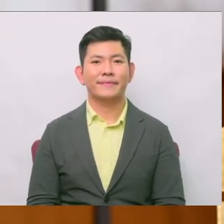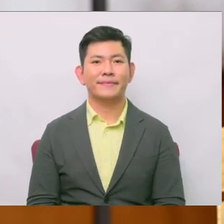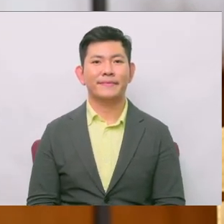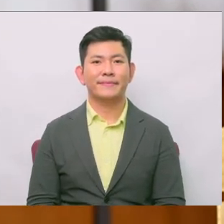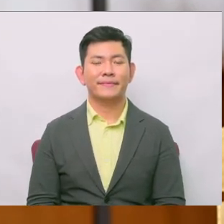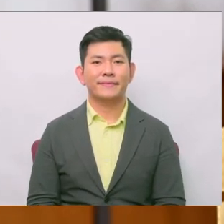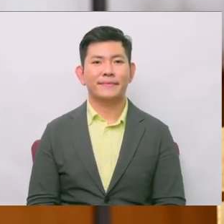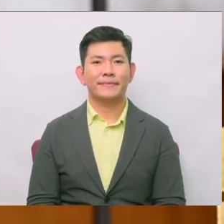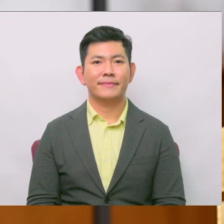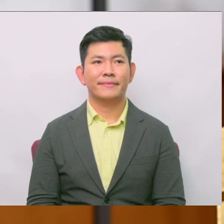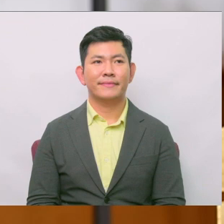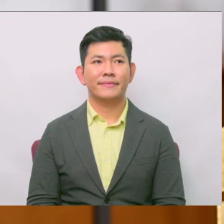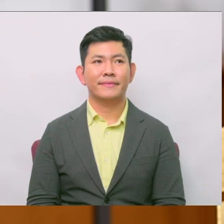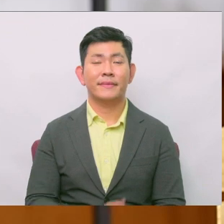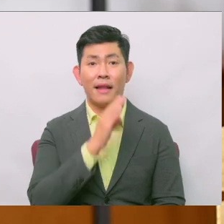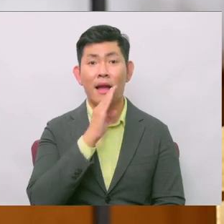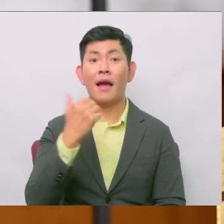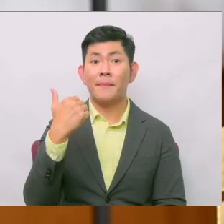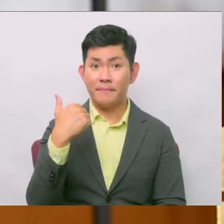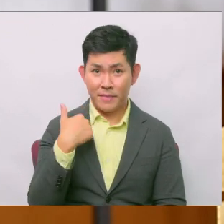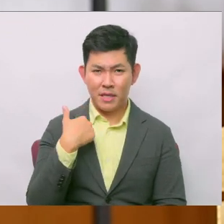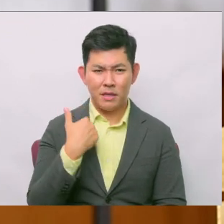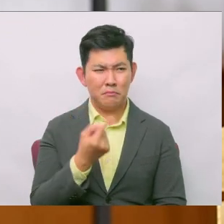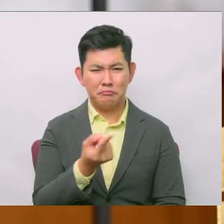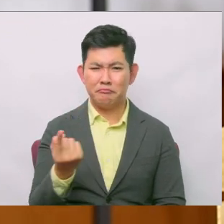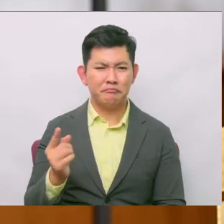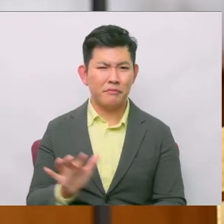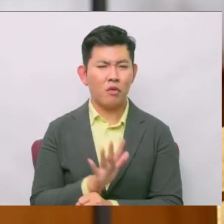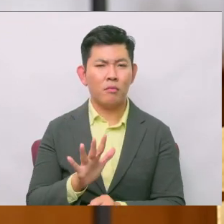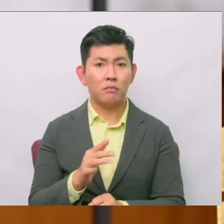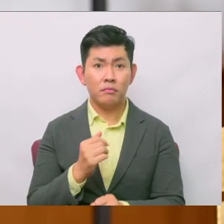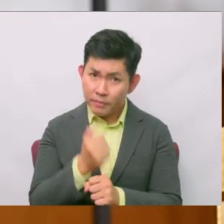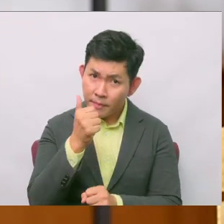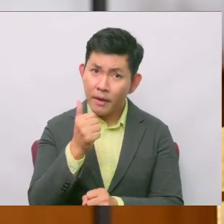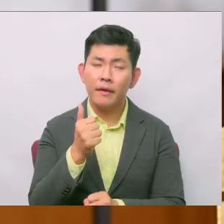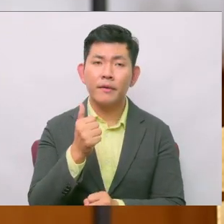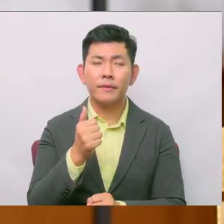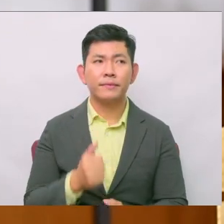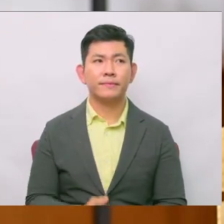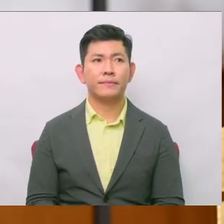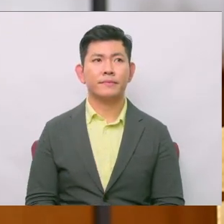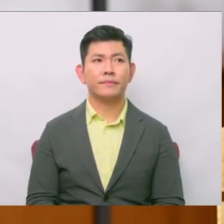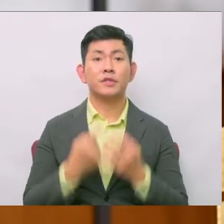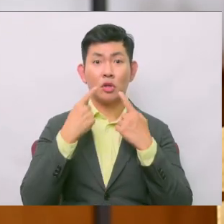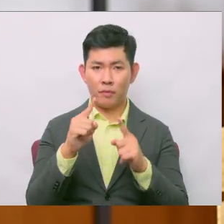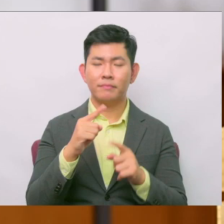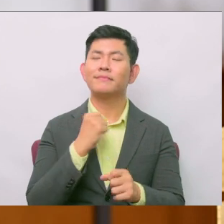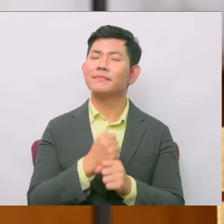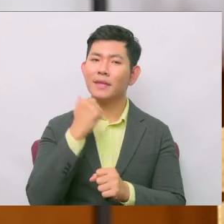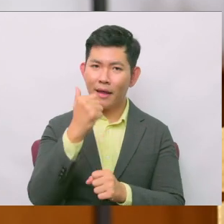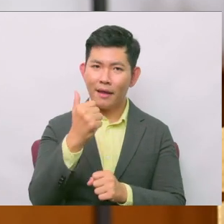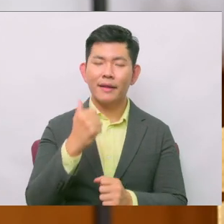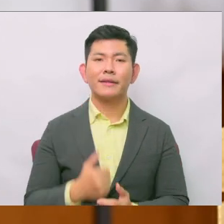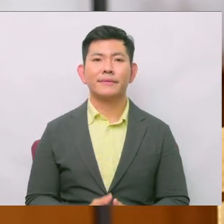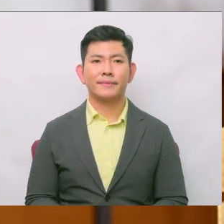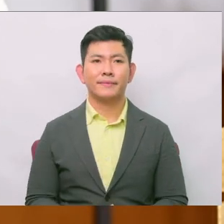ถ้ามีสมุนไพรไม่ครบเราสามารถทำได้ไหมคะตอบเลยค่ะว่าสามารถทำได้นะคะ